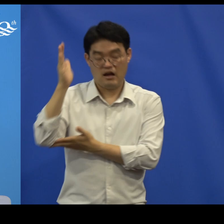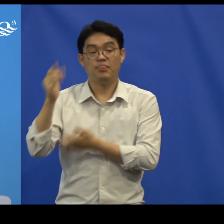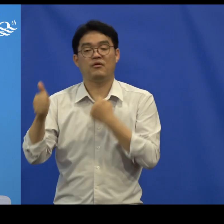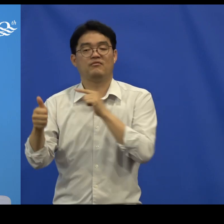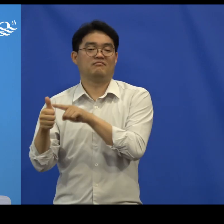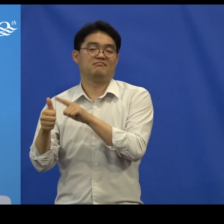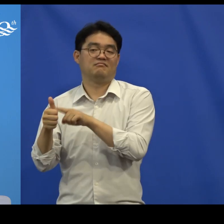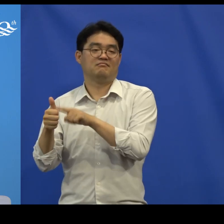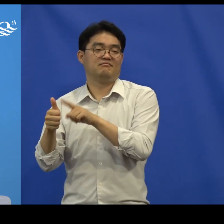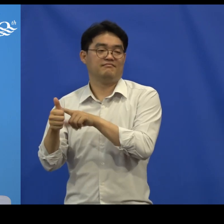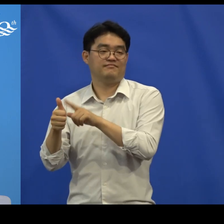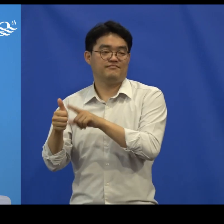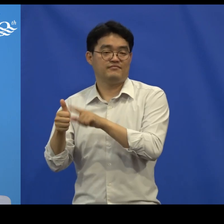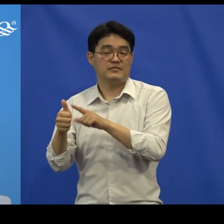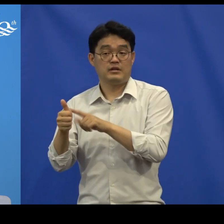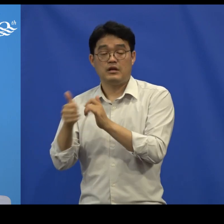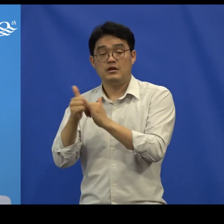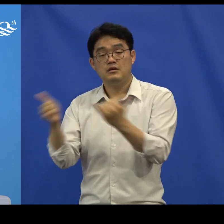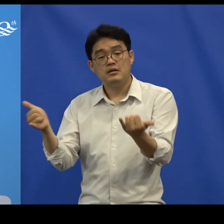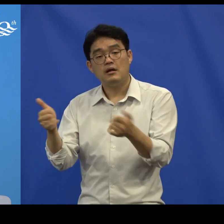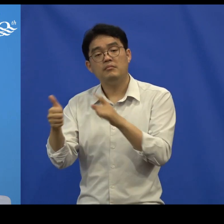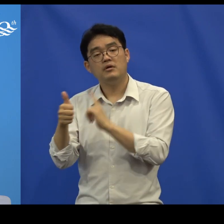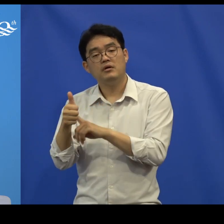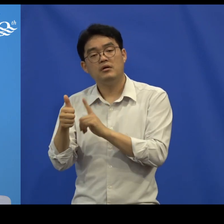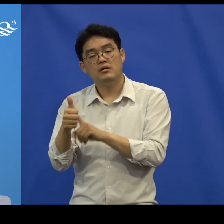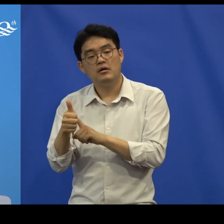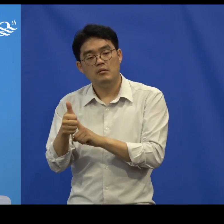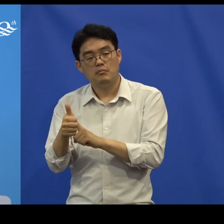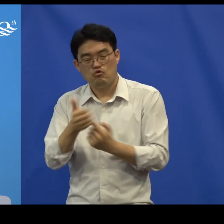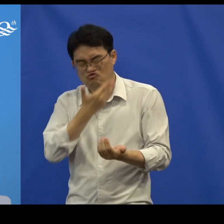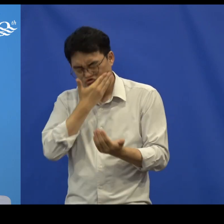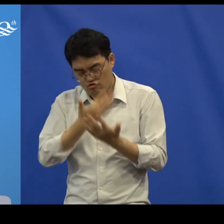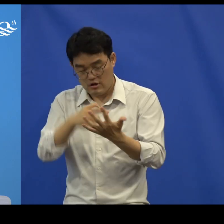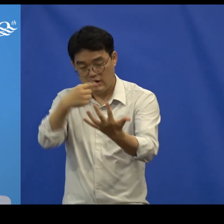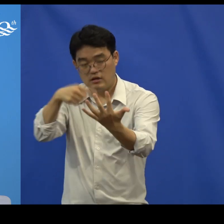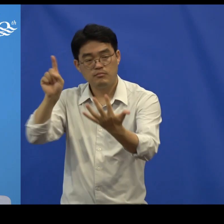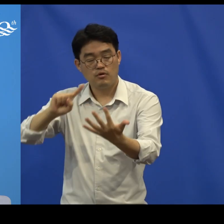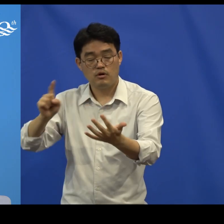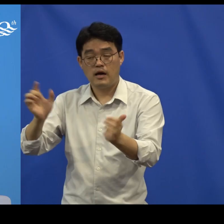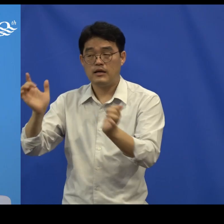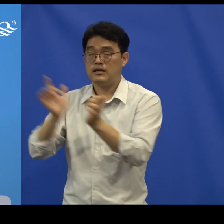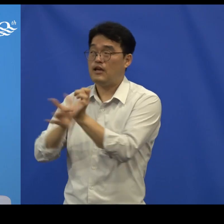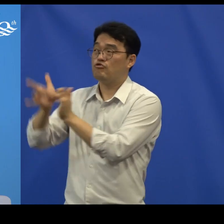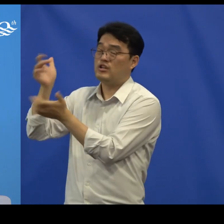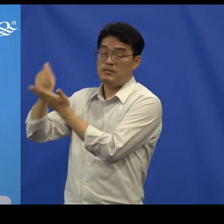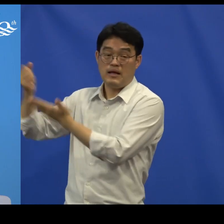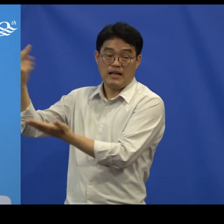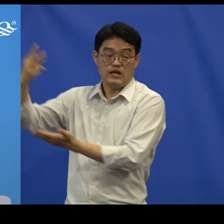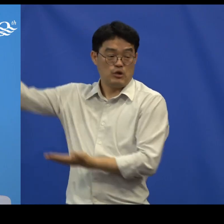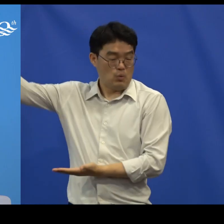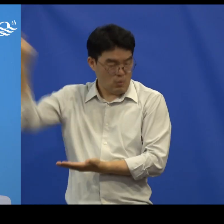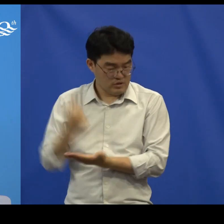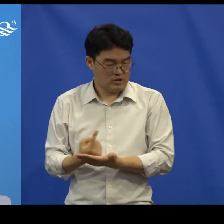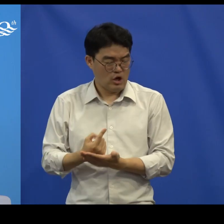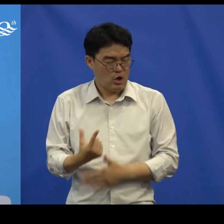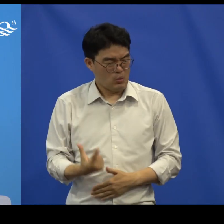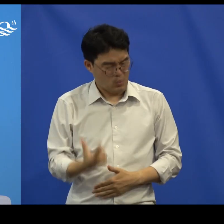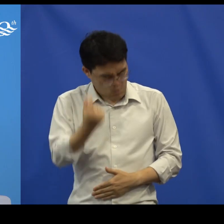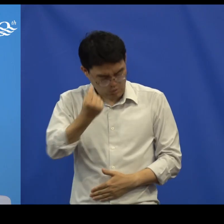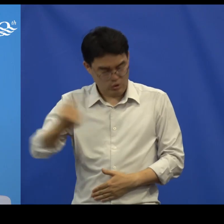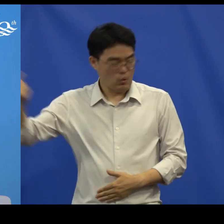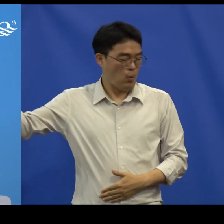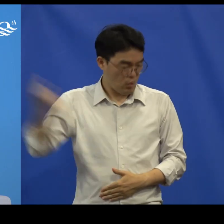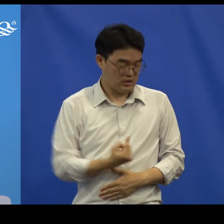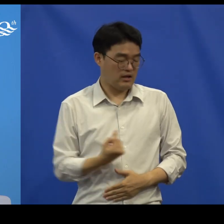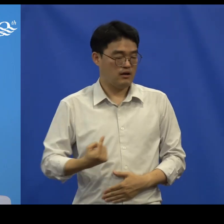하나가 뭐냐면 그리스도의 재림이 임박성이에요. 내가 살아있는 동안에 그리스도가 오실